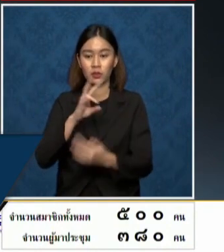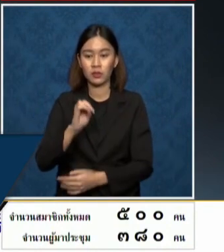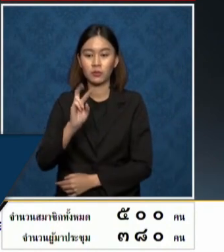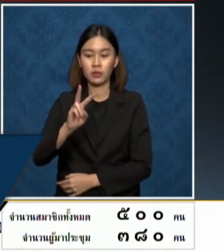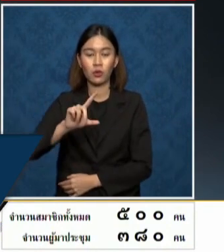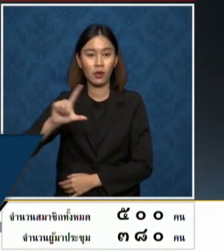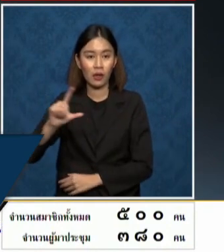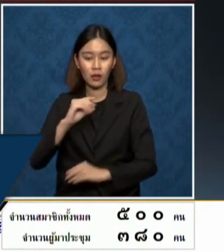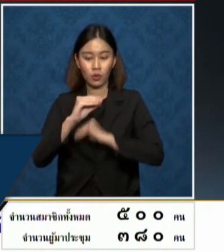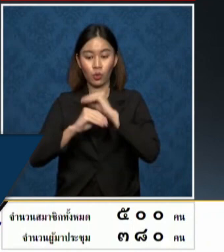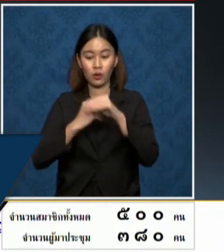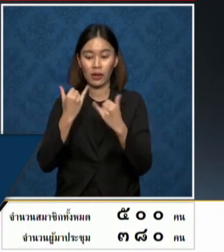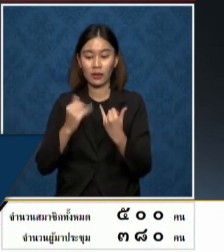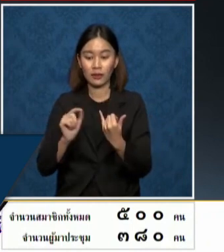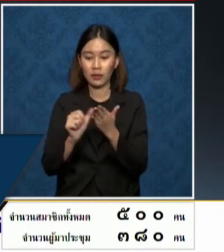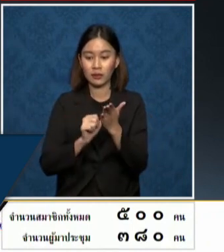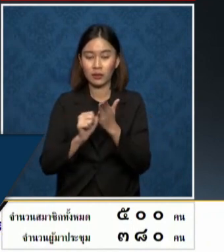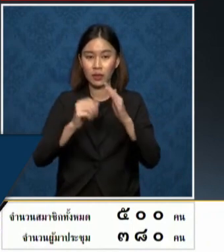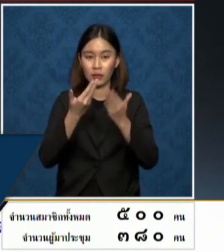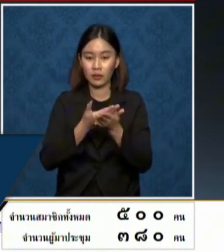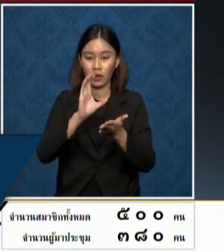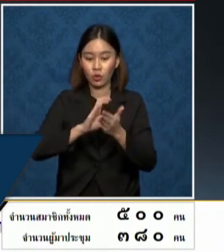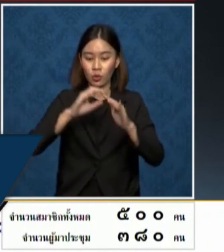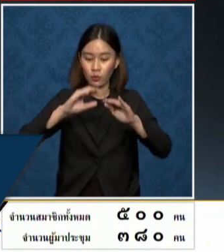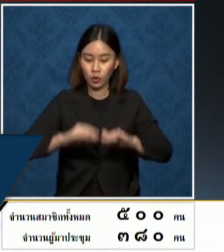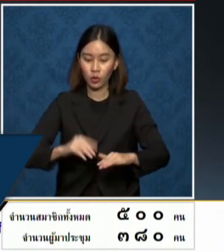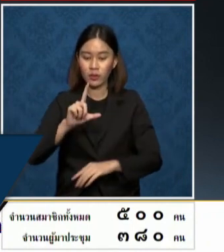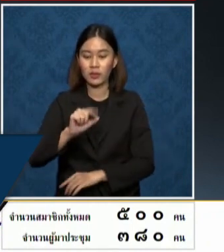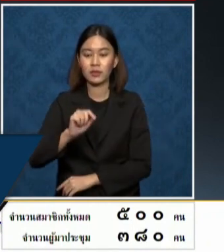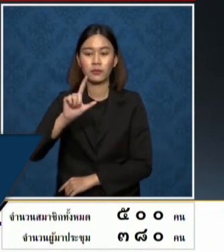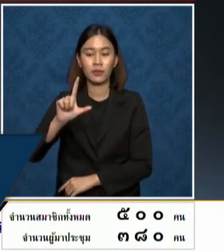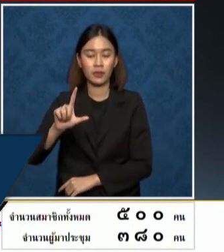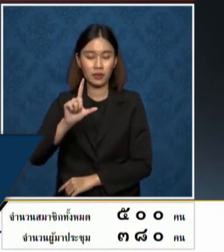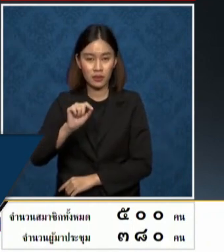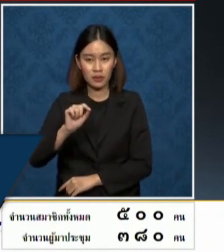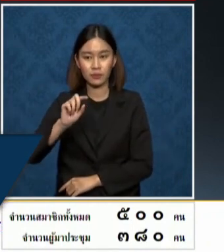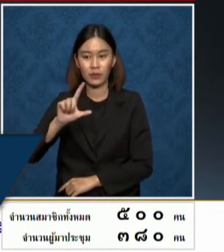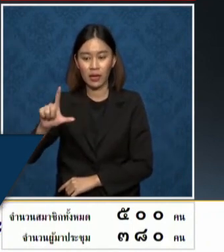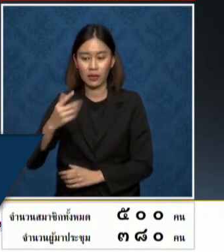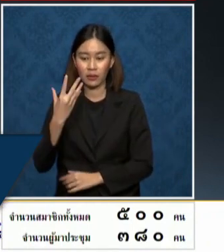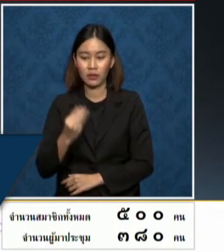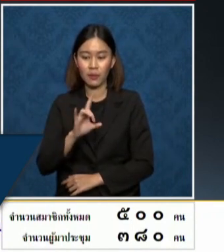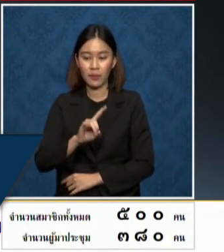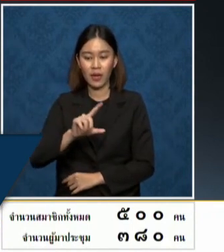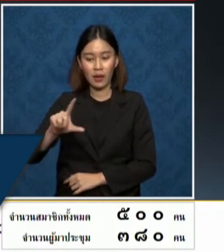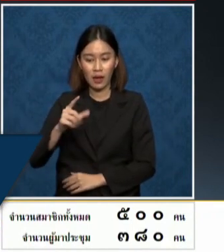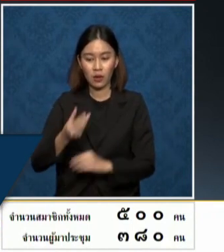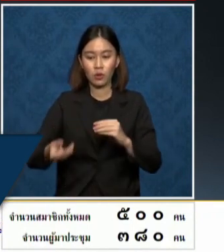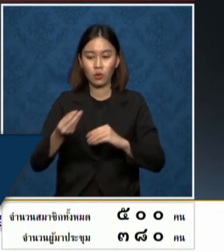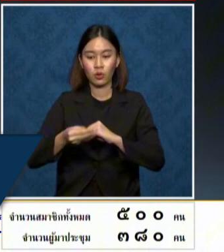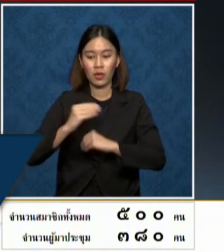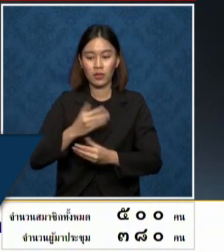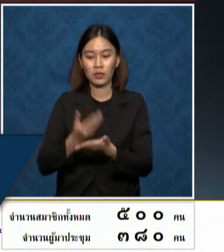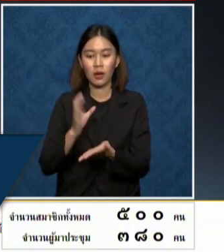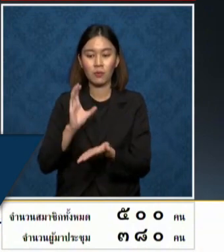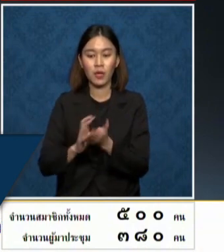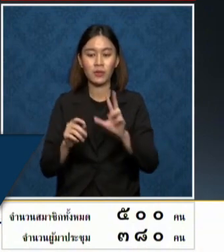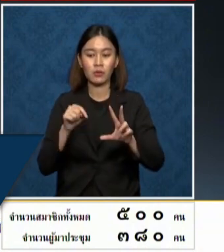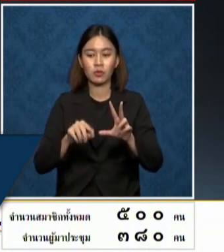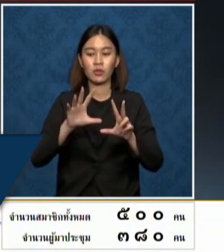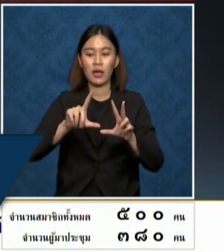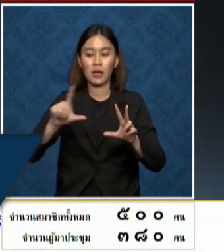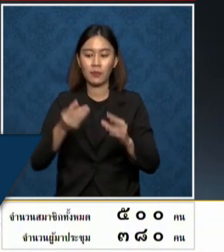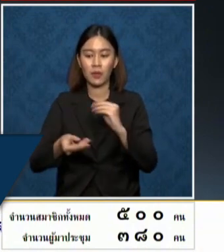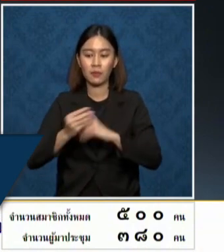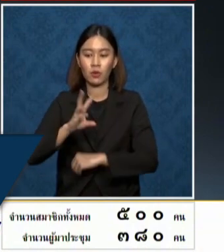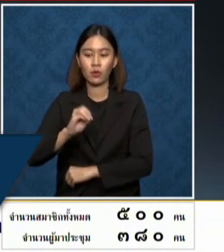บาทโครงการนี้ปรับลดงบดำเนินงานลง 20ล้านบาทเหลือ 8ล้านบาทโครงการนี้เพิ่มงบลงทุนจาก 3.5ล้านบาทเป็น